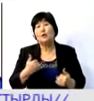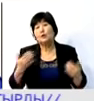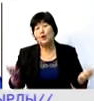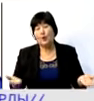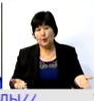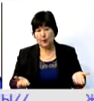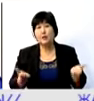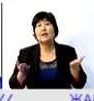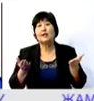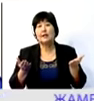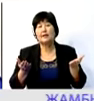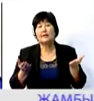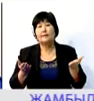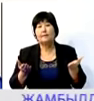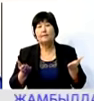көтерілген